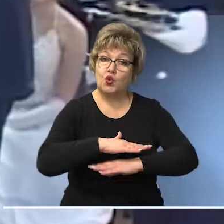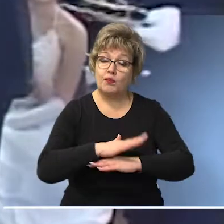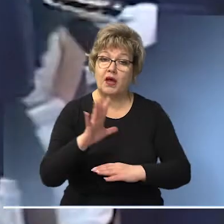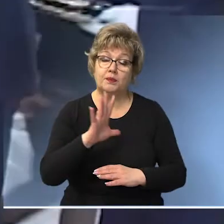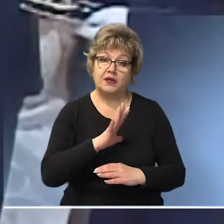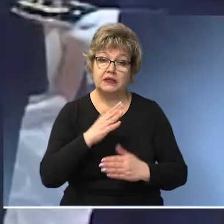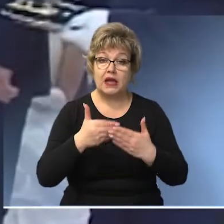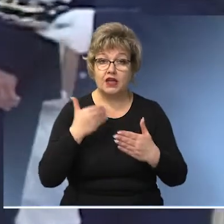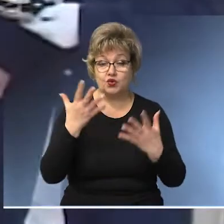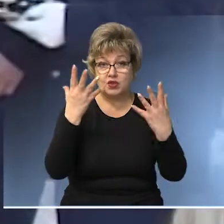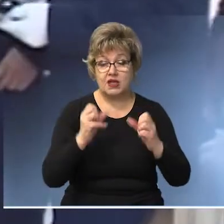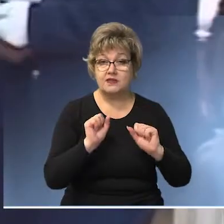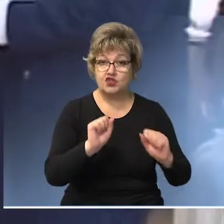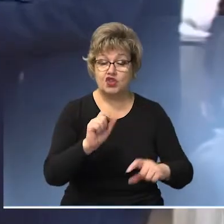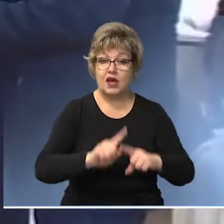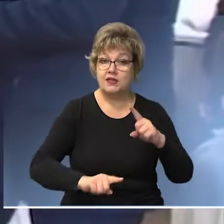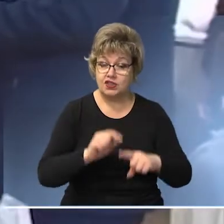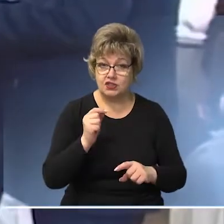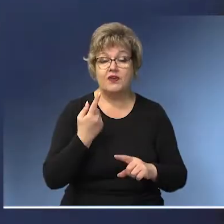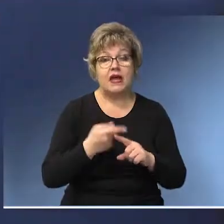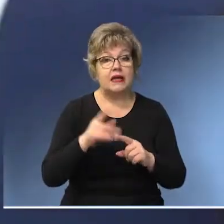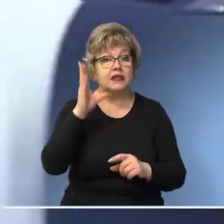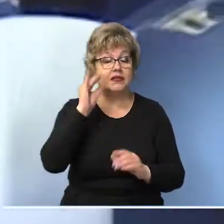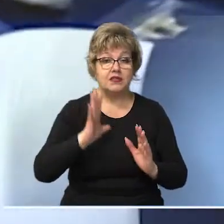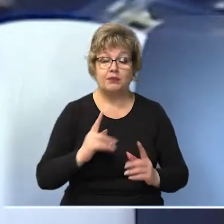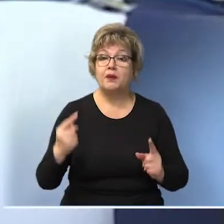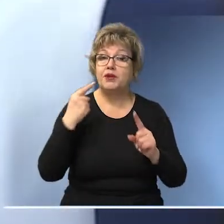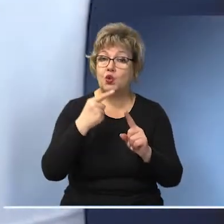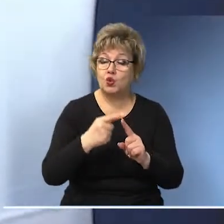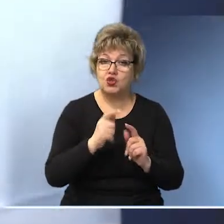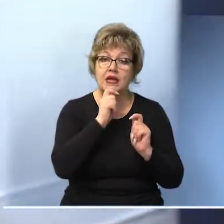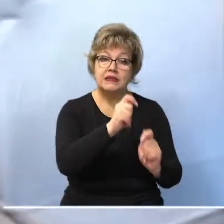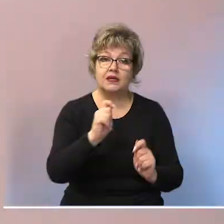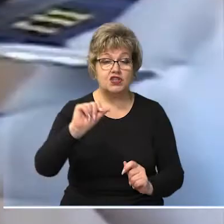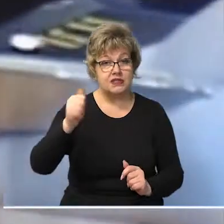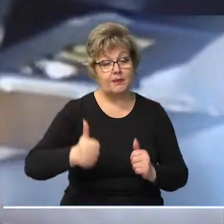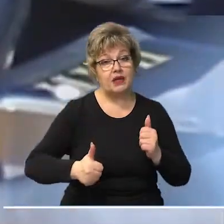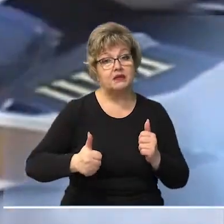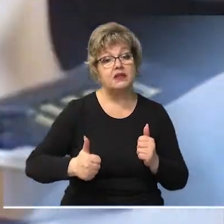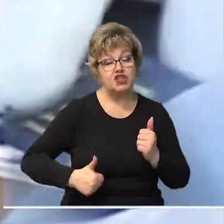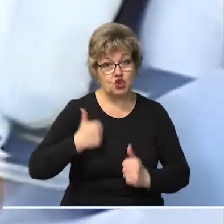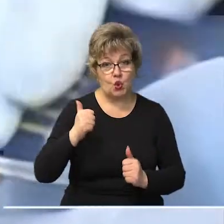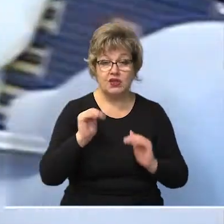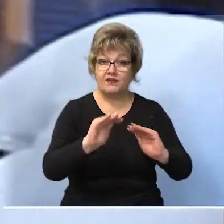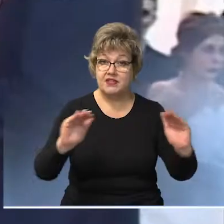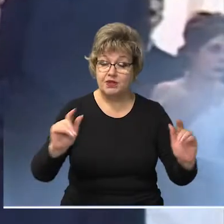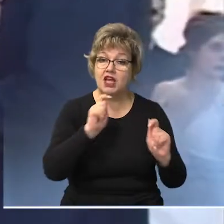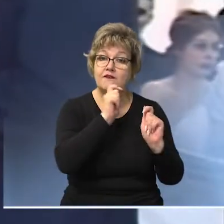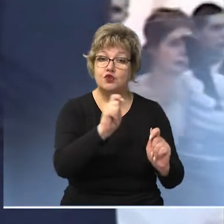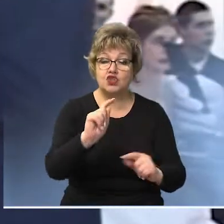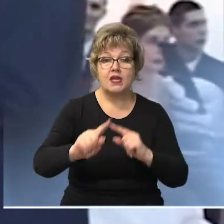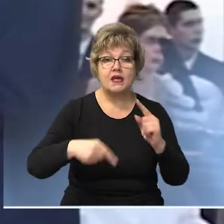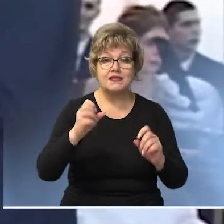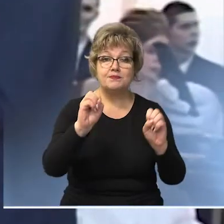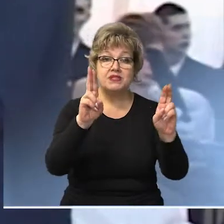Поскольку бал проводился накануне Дня защитника Отечества, то к этой дате были приурочены награждение самых достойных воспитанников и